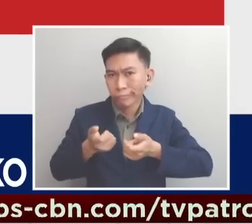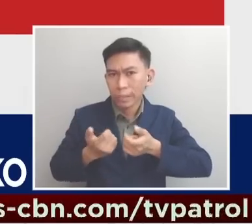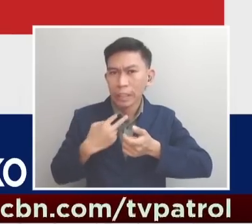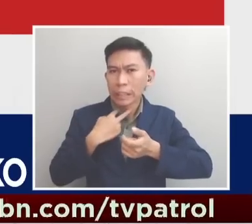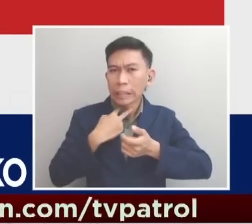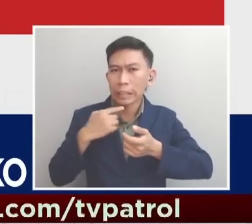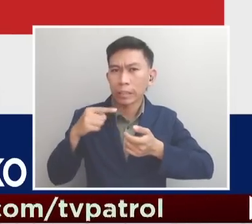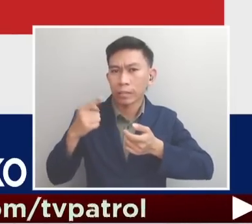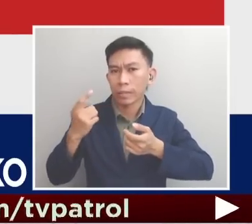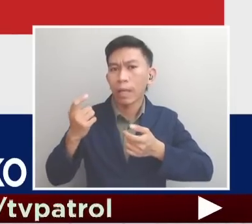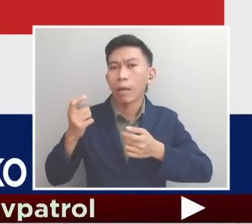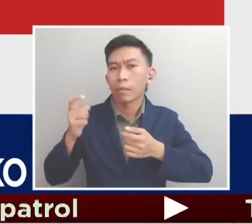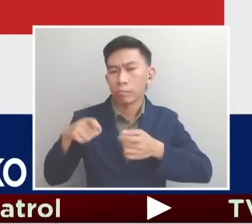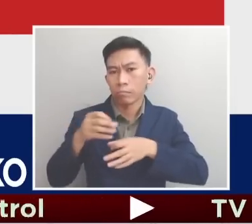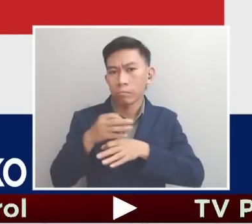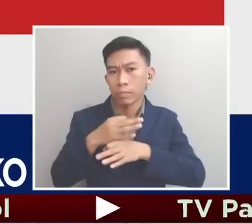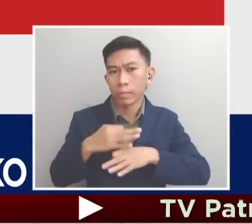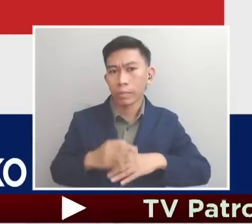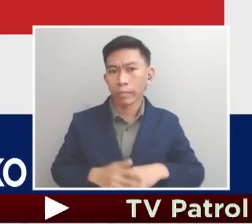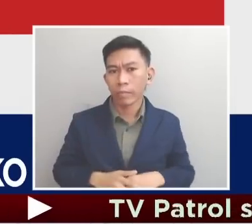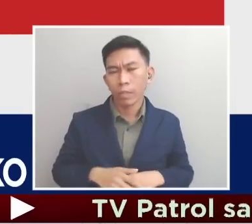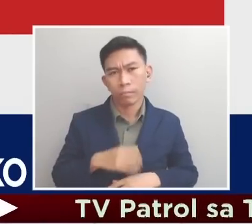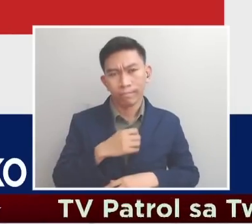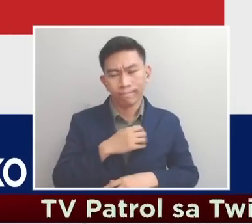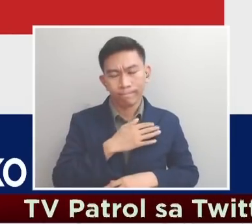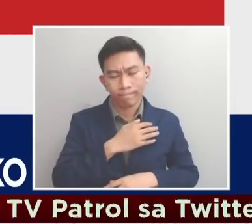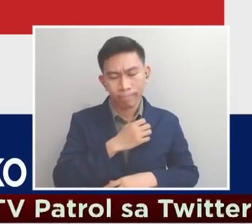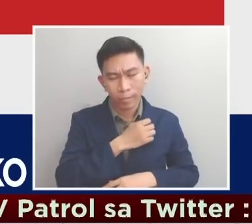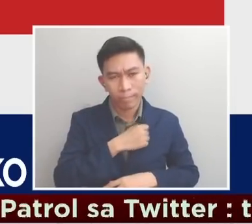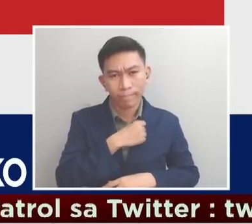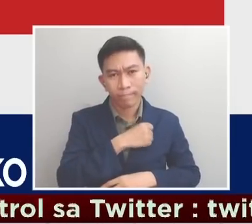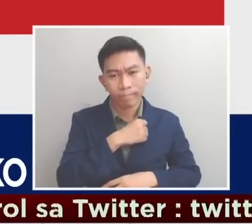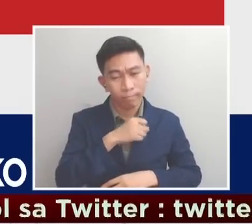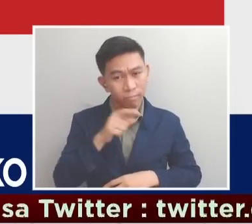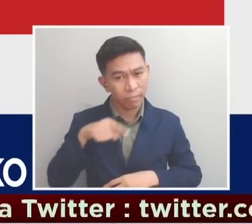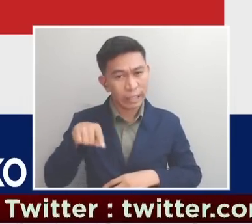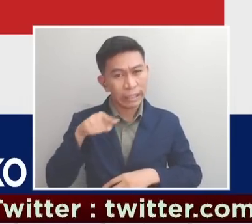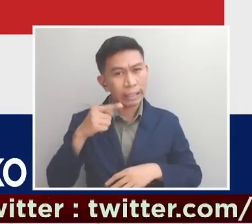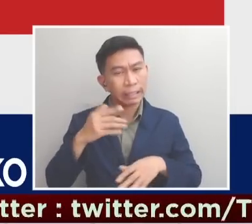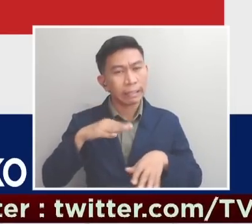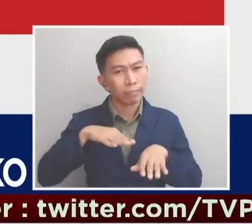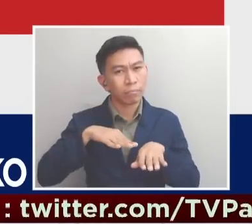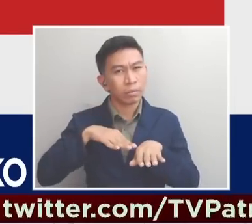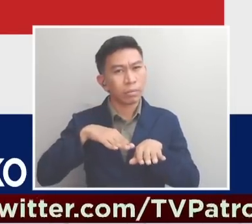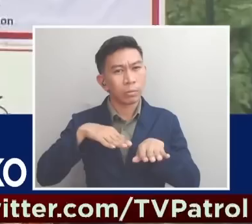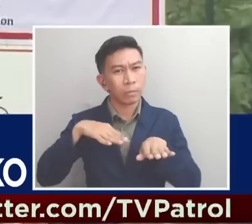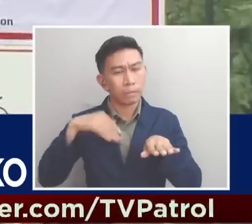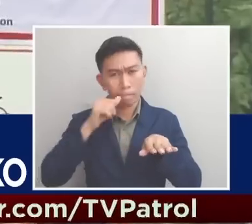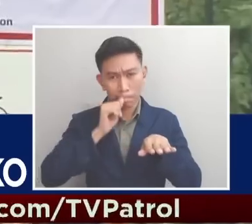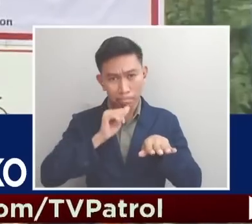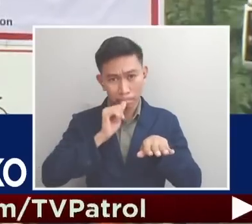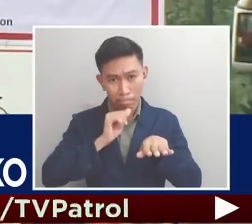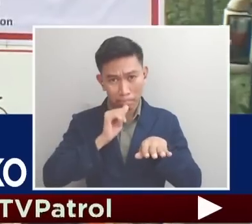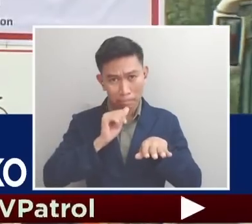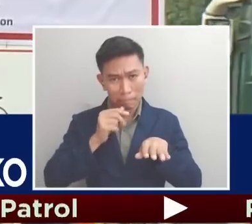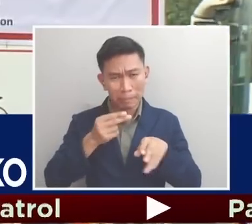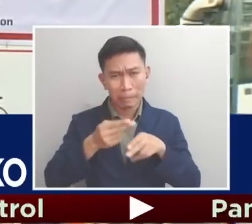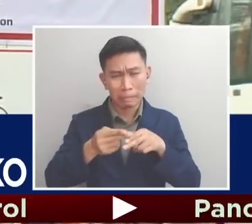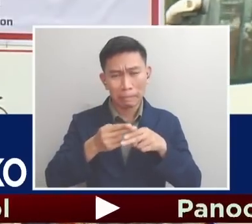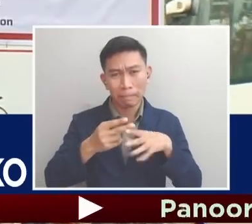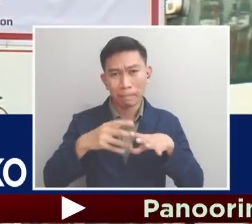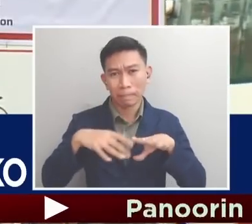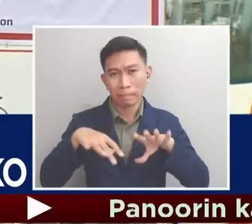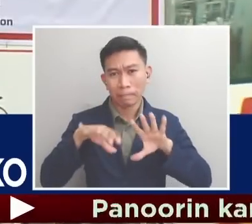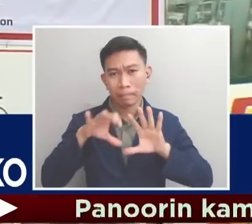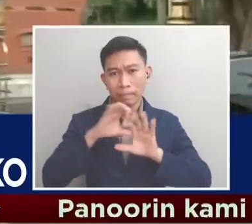ilalim. Pasensya muna dun sa mga na-istorbo sa traffic. Konting panahon lang naman yan. Target na